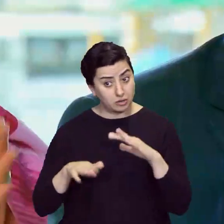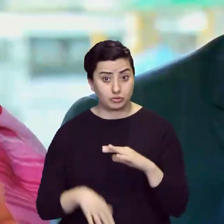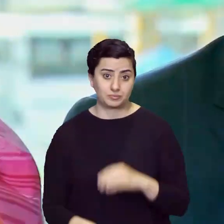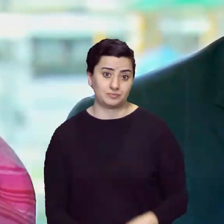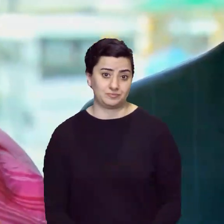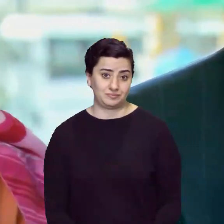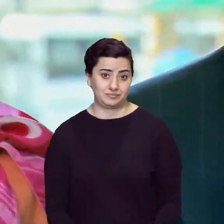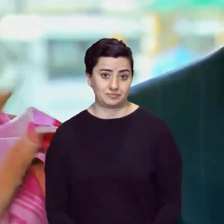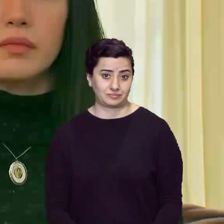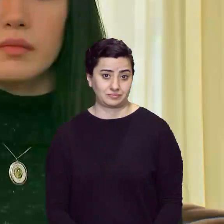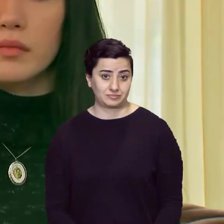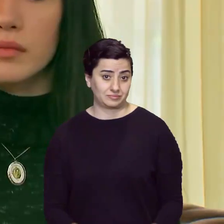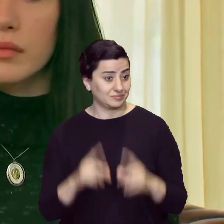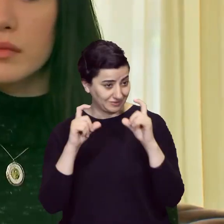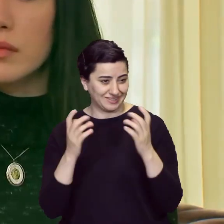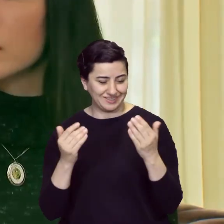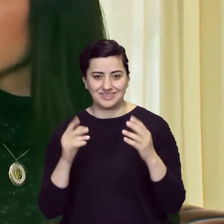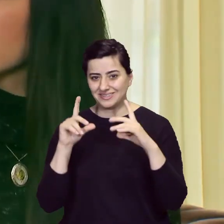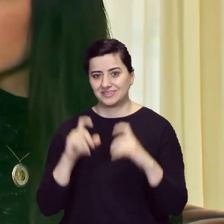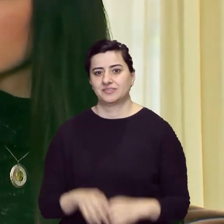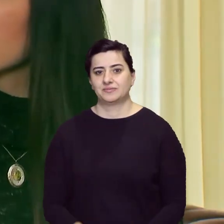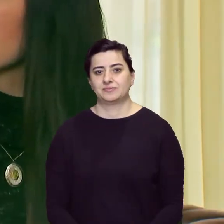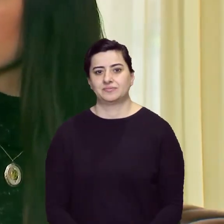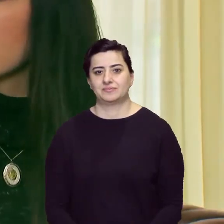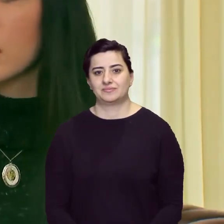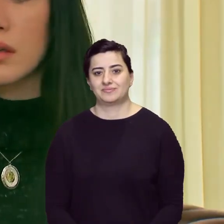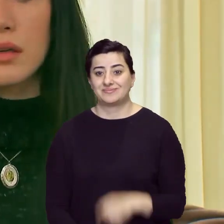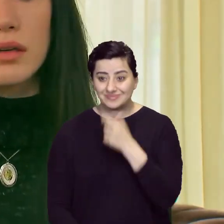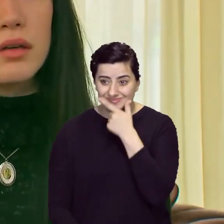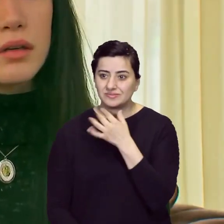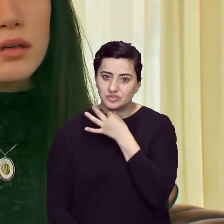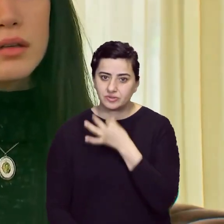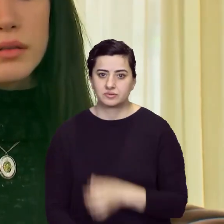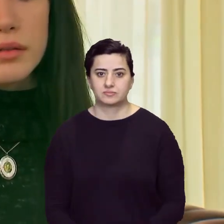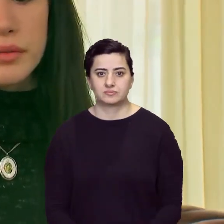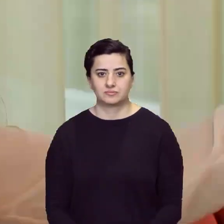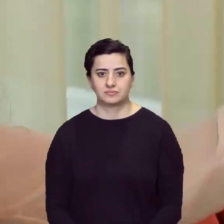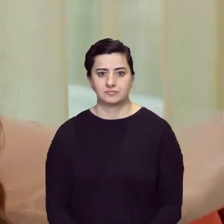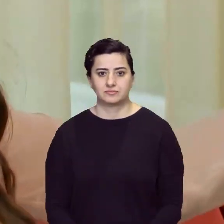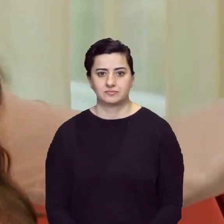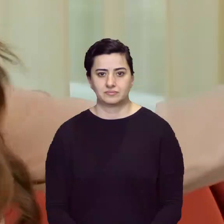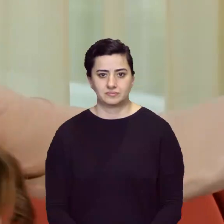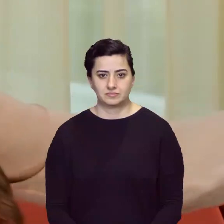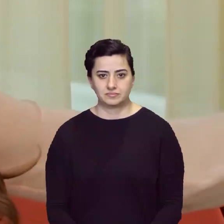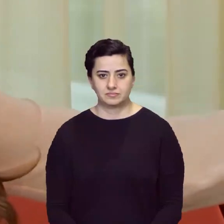bekliyoruz. Çek. Hadi poz verin. Gülümseyin.